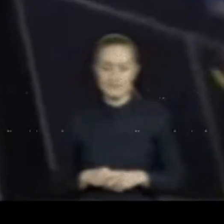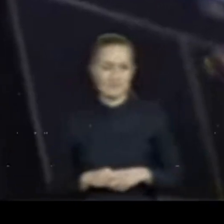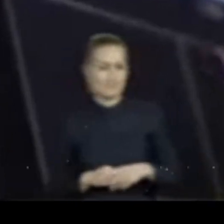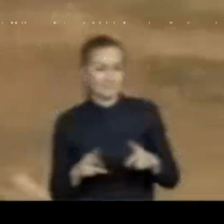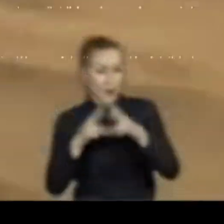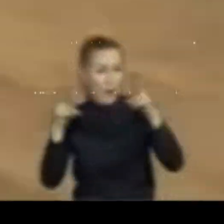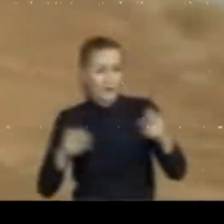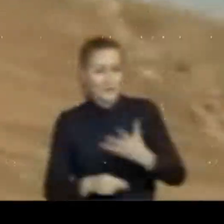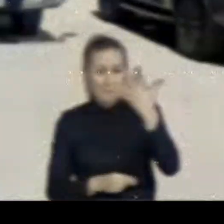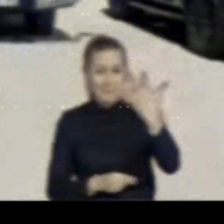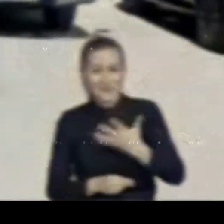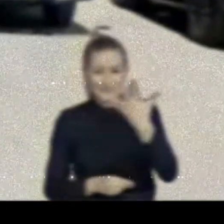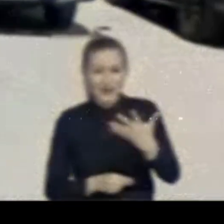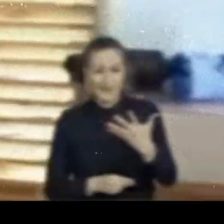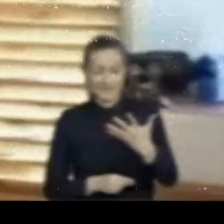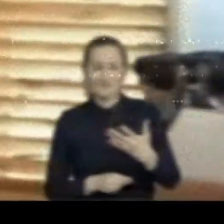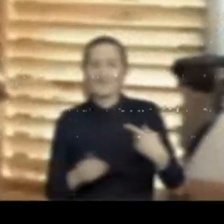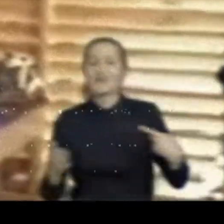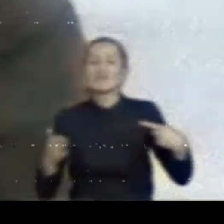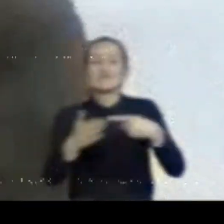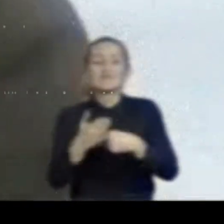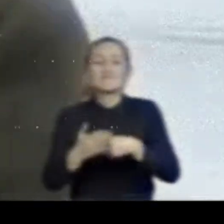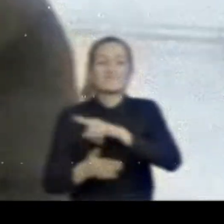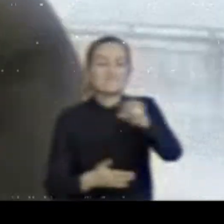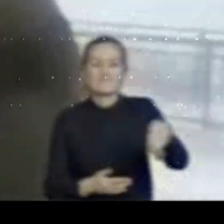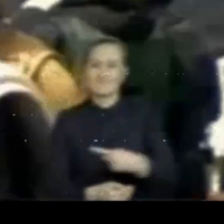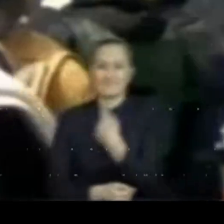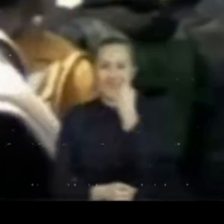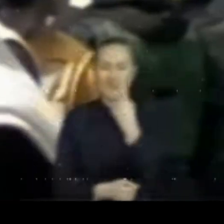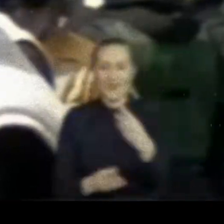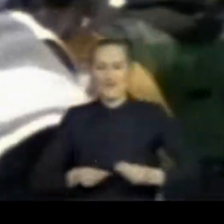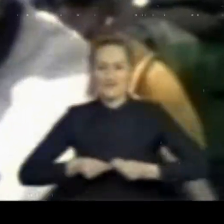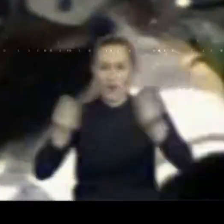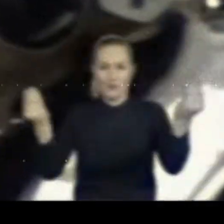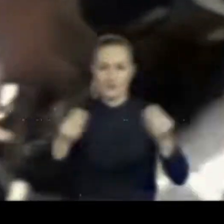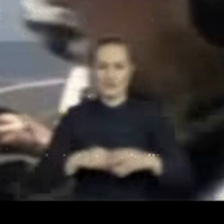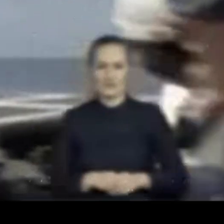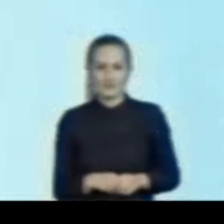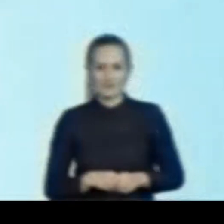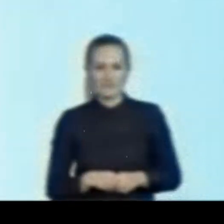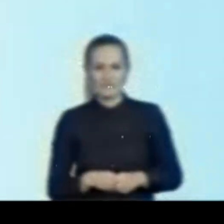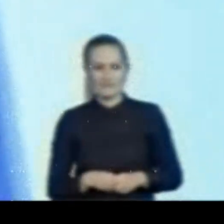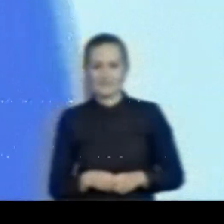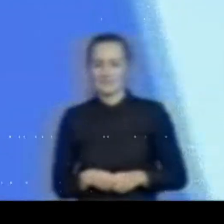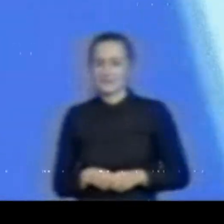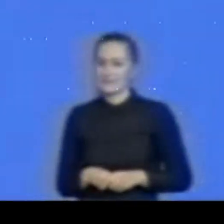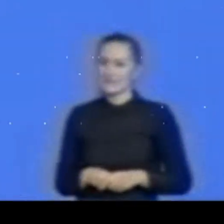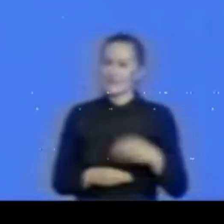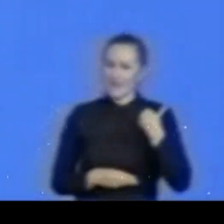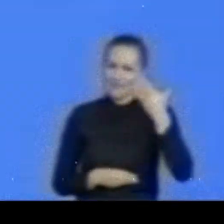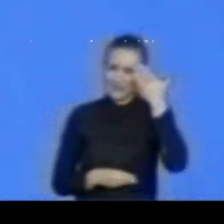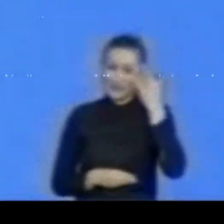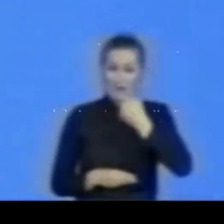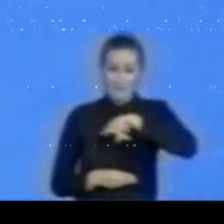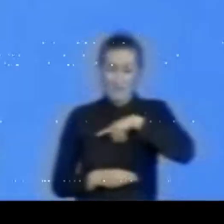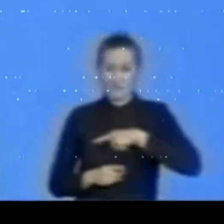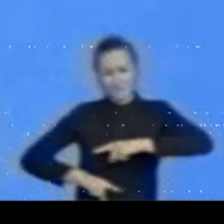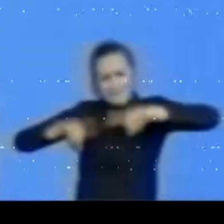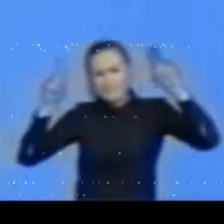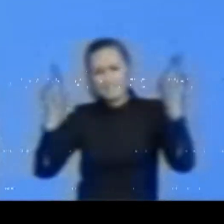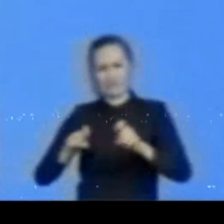5 lat i jeden wspólny mianownik. Rozwój. Wiedziałem, że albo ruszymy z kopyta,